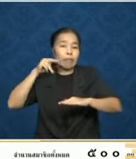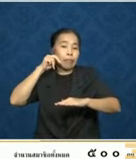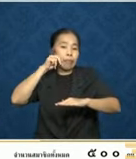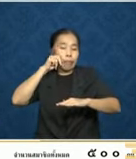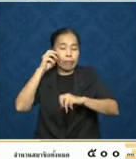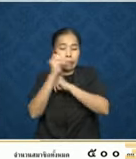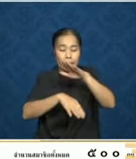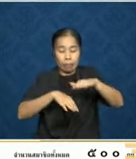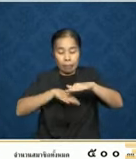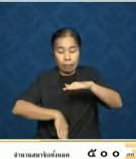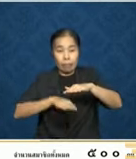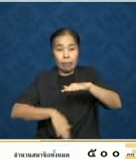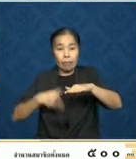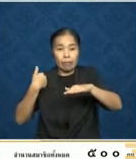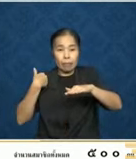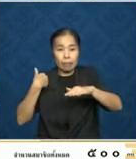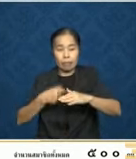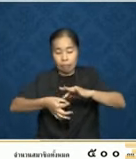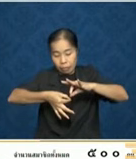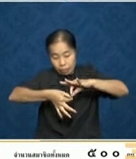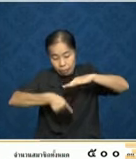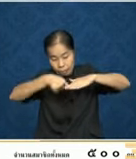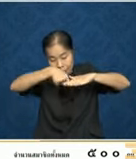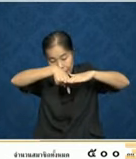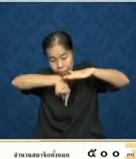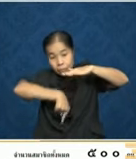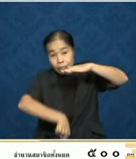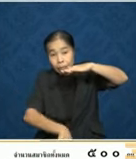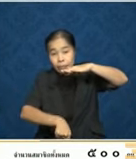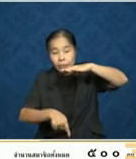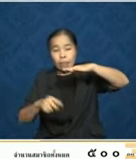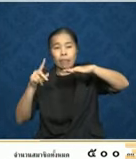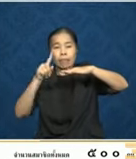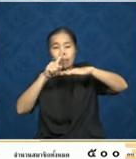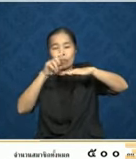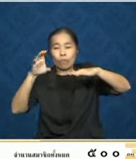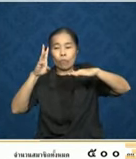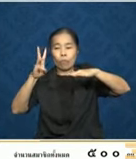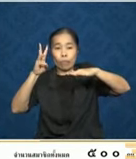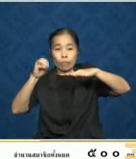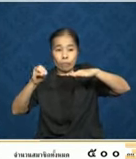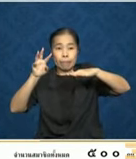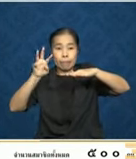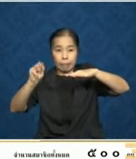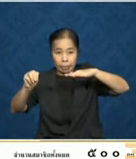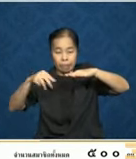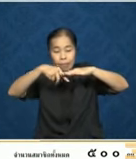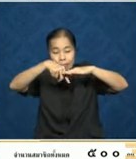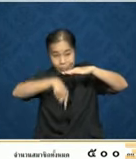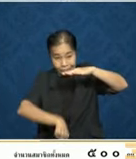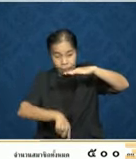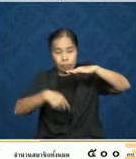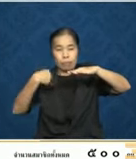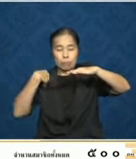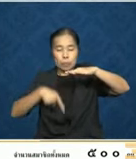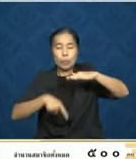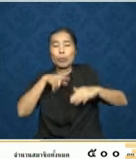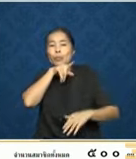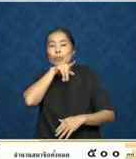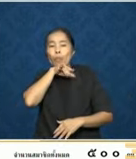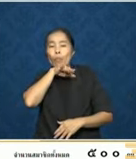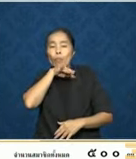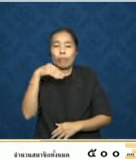แห่งนี้นะคะในระดับความลึกลงไปน้อยกว่า60เมตรปรากฏว่าพบสารหนูและแมงก